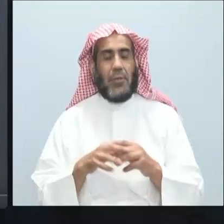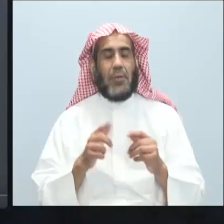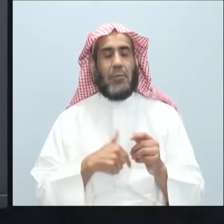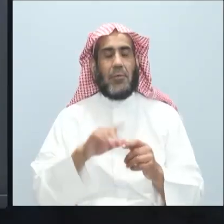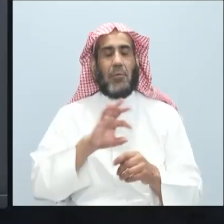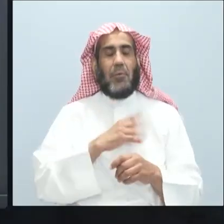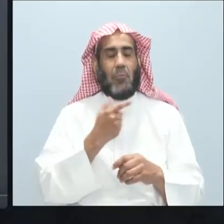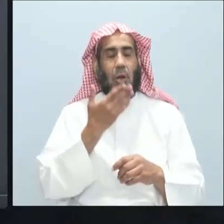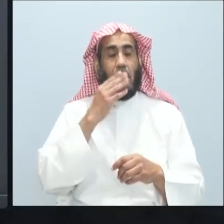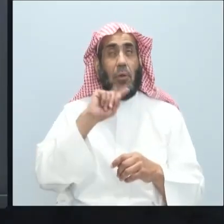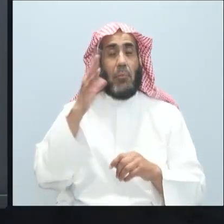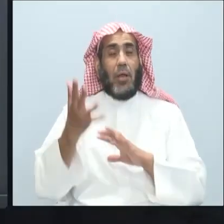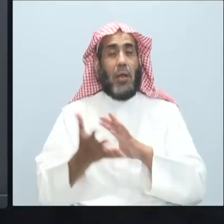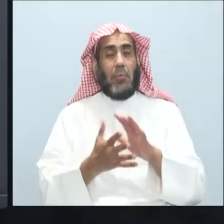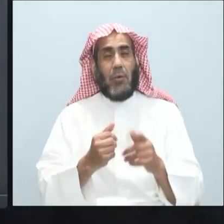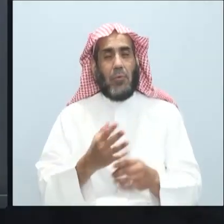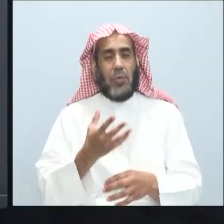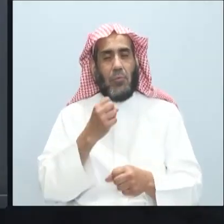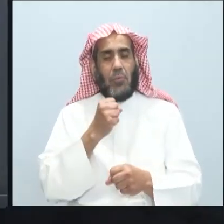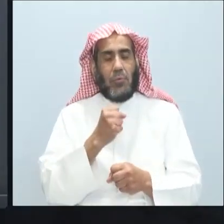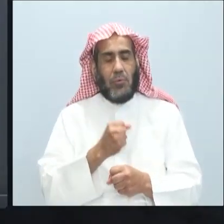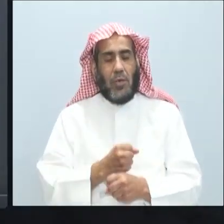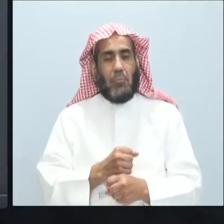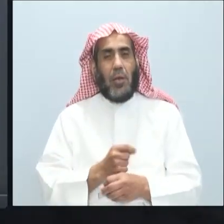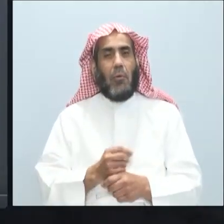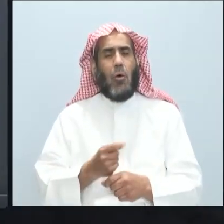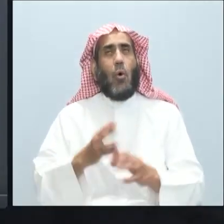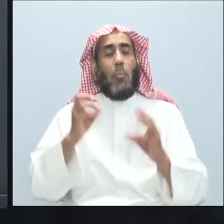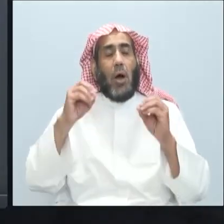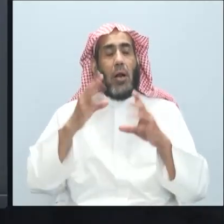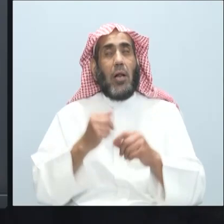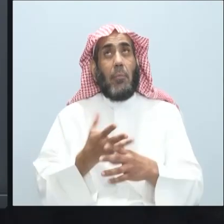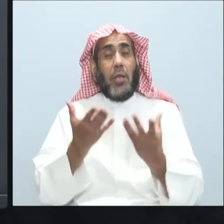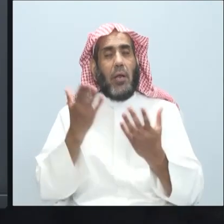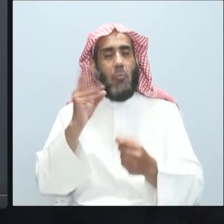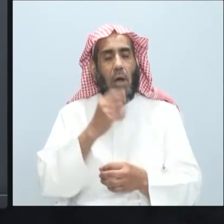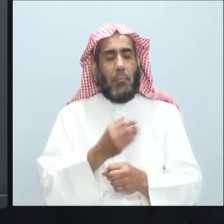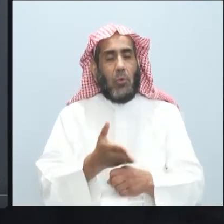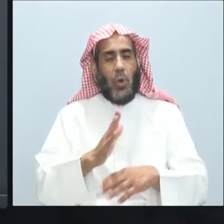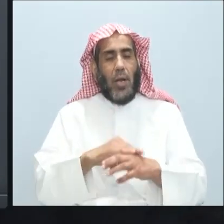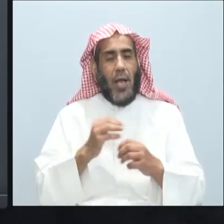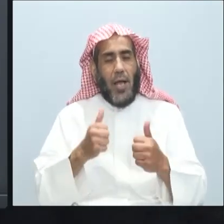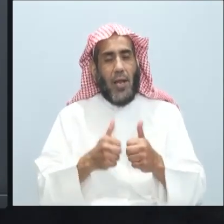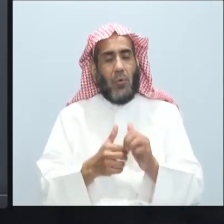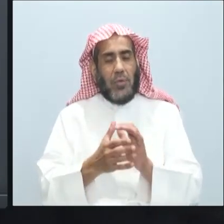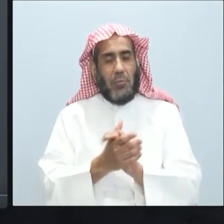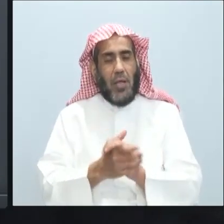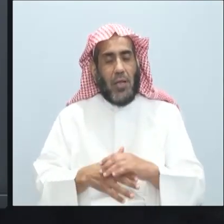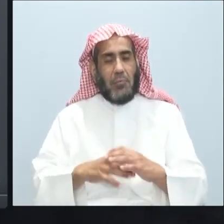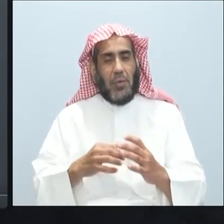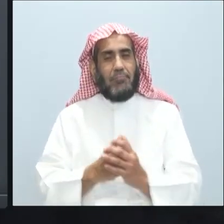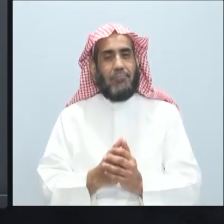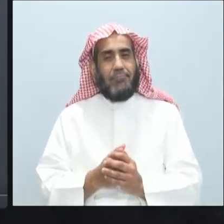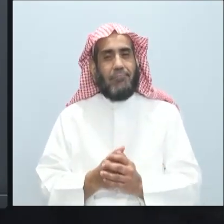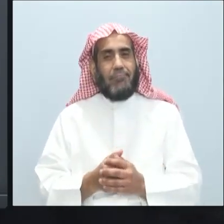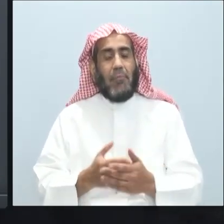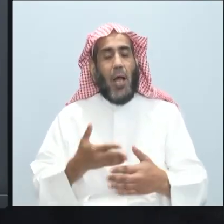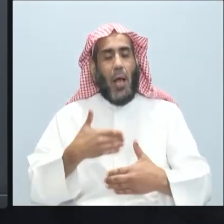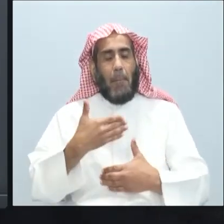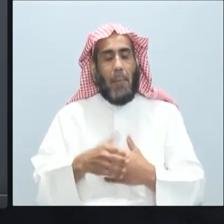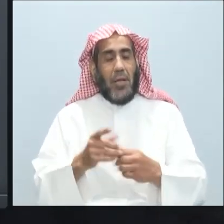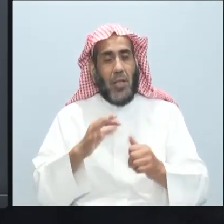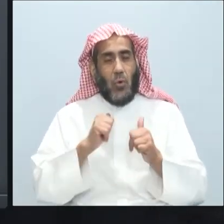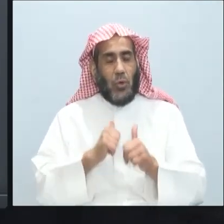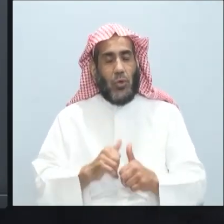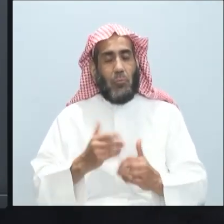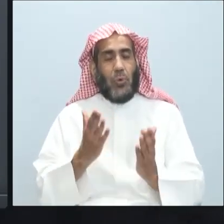بسم الله الرحمن الرحيم الحمد لله رب العالمين وصلى الله وسلم وبارك على نبينا محمد وعلى اله وصحبه اجمعين اما بعد